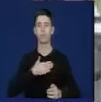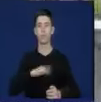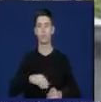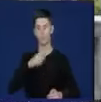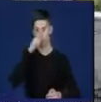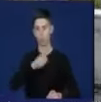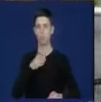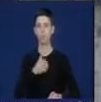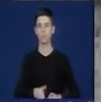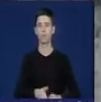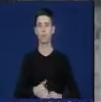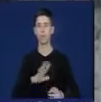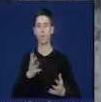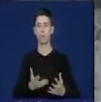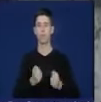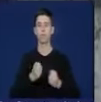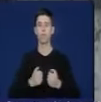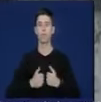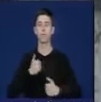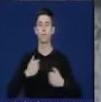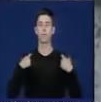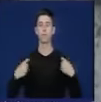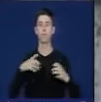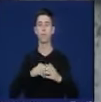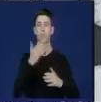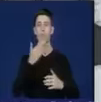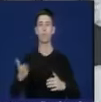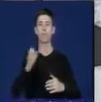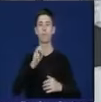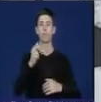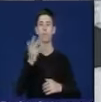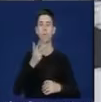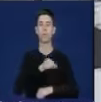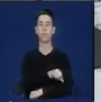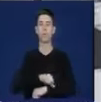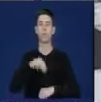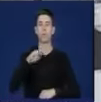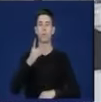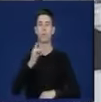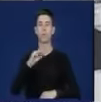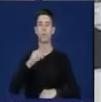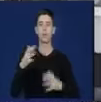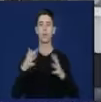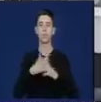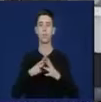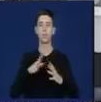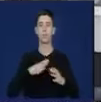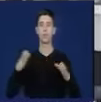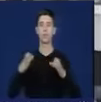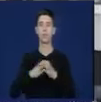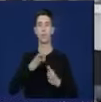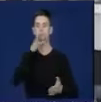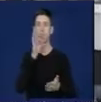ilə ölümsüzlüyü qazandı. Qəhrəman zabitimizin sonuncu döyüşü aprelin 3-də ön cəbhənin Tərtər istiqamətində olur. Rəhbərlik etdiyi qrupla